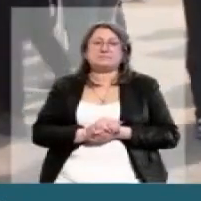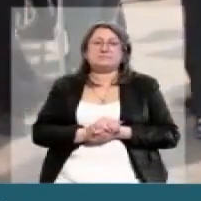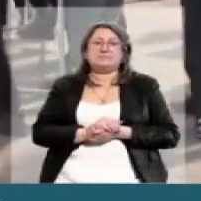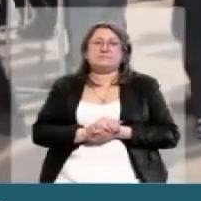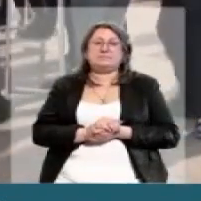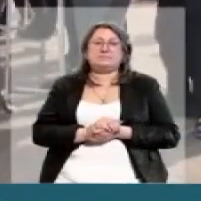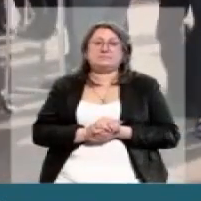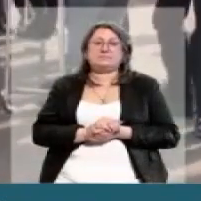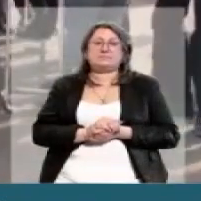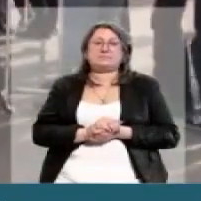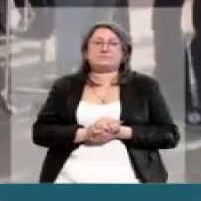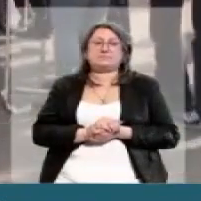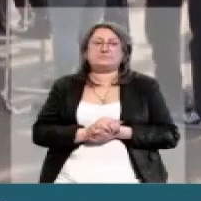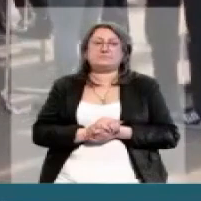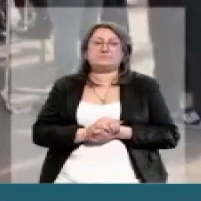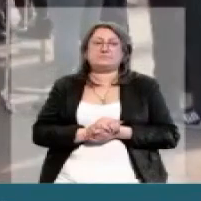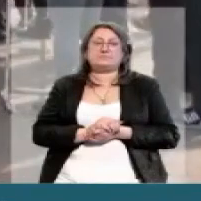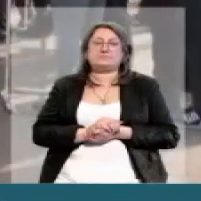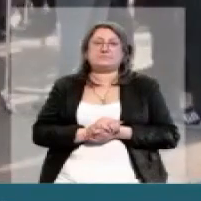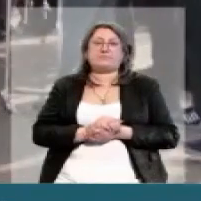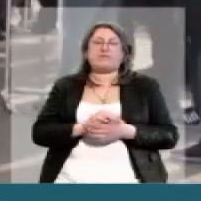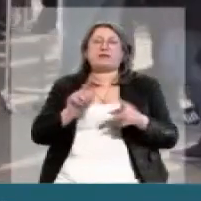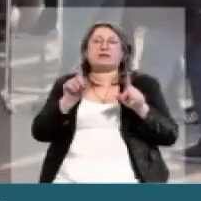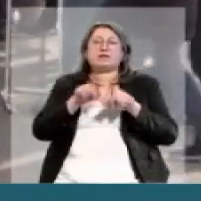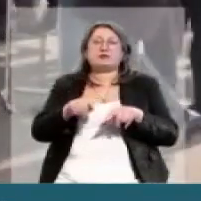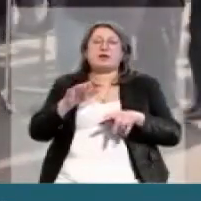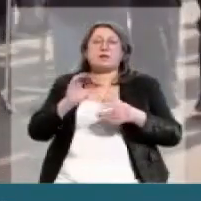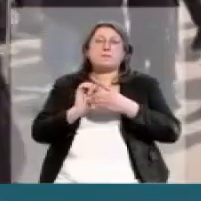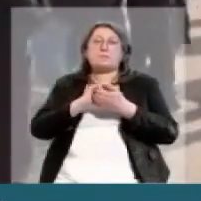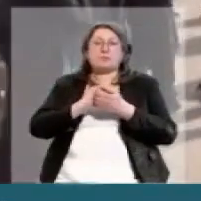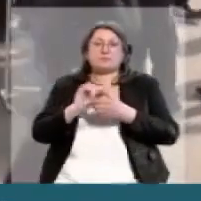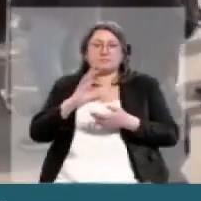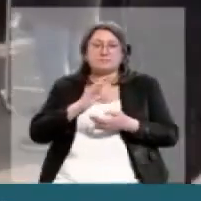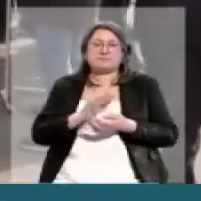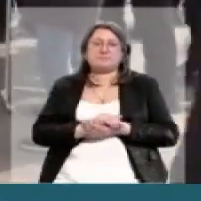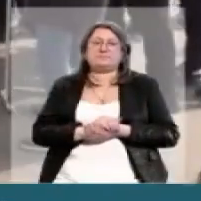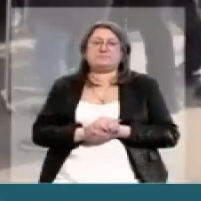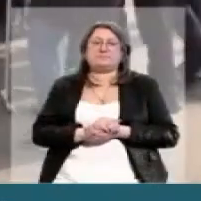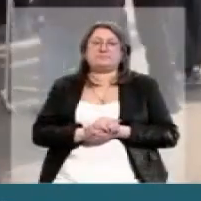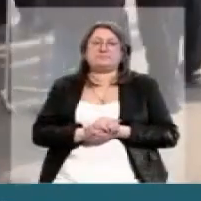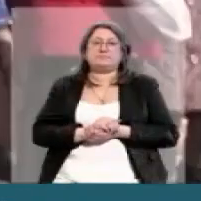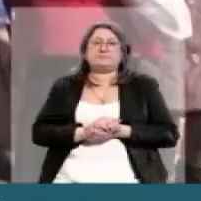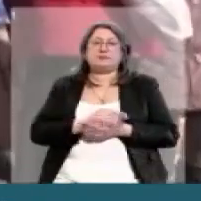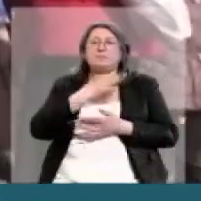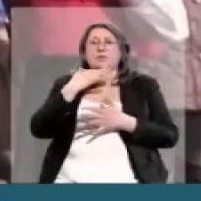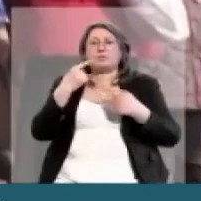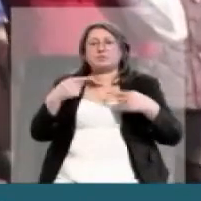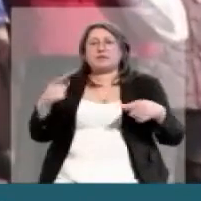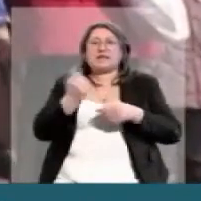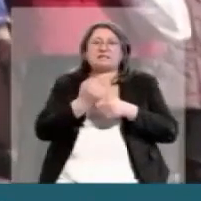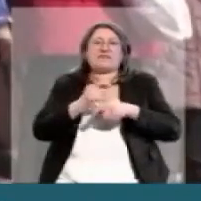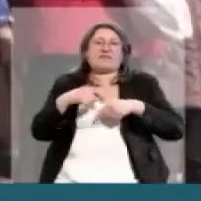күрестен ересектер арасында және балалар арасында жарыстар өтіп жатыр және тағы да эстафеталық ойындар ұйымдастырып жатырмыз. Күн мен